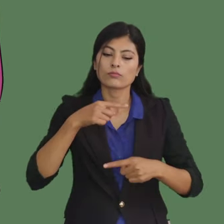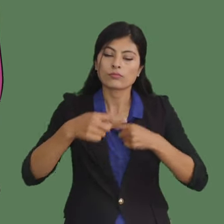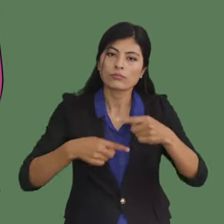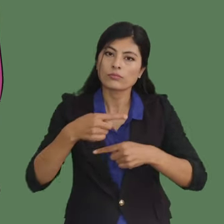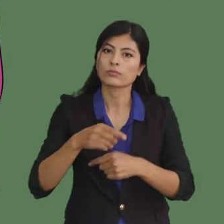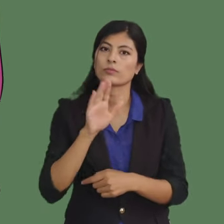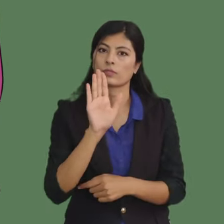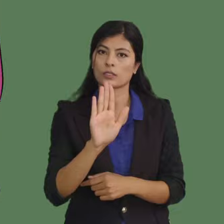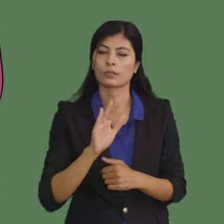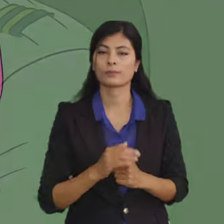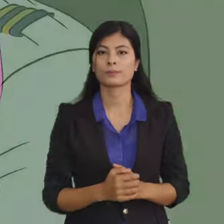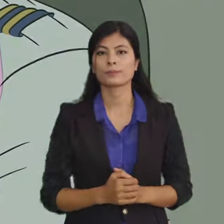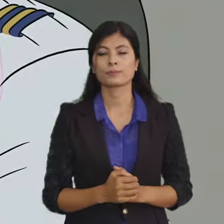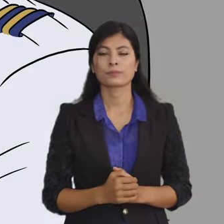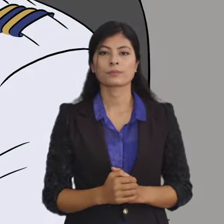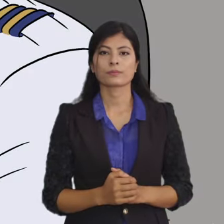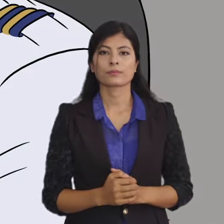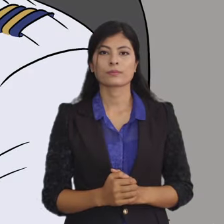छ।